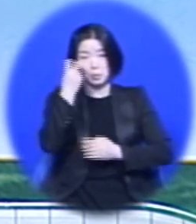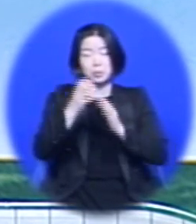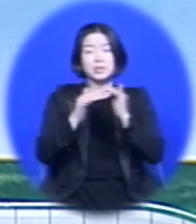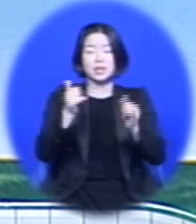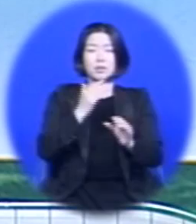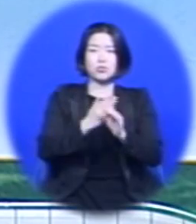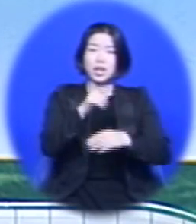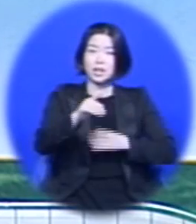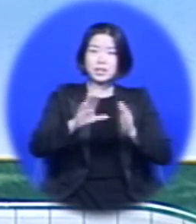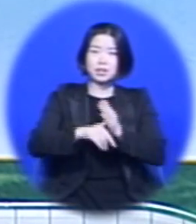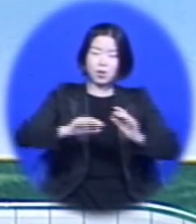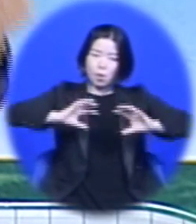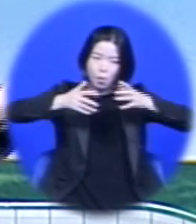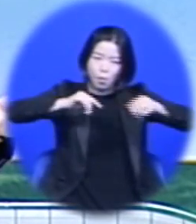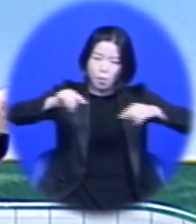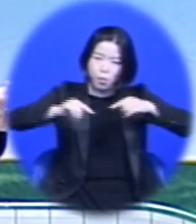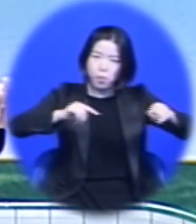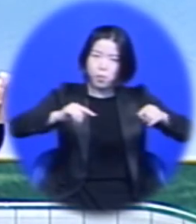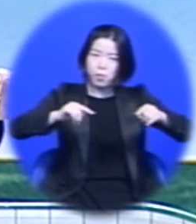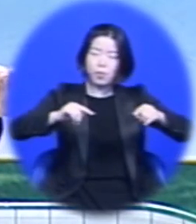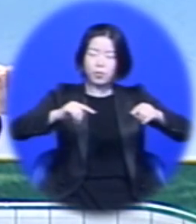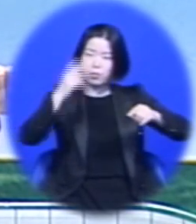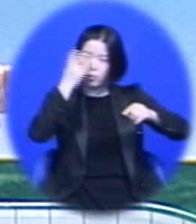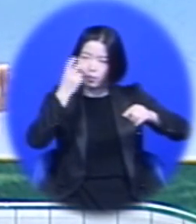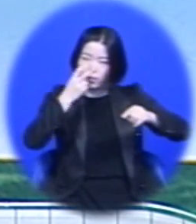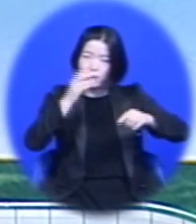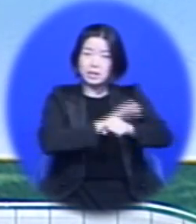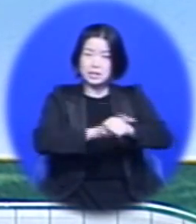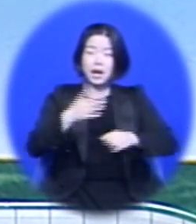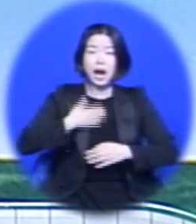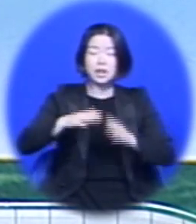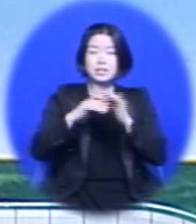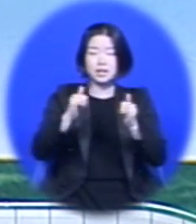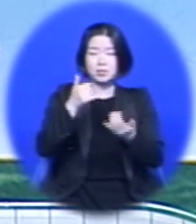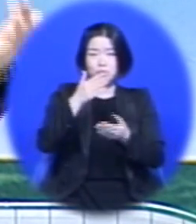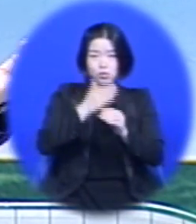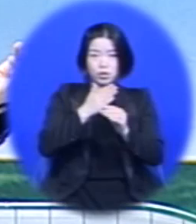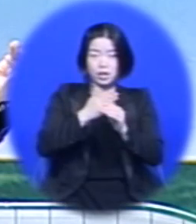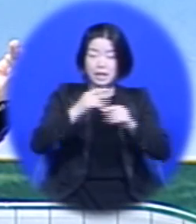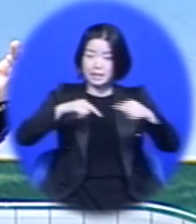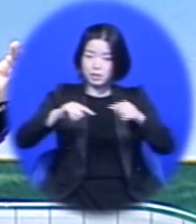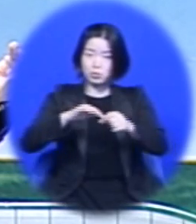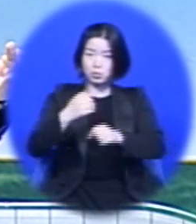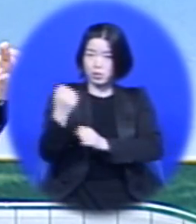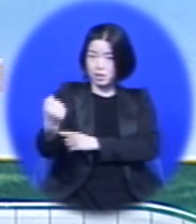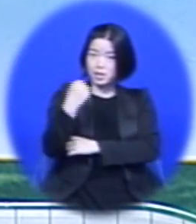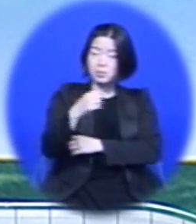정말 그때 당시 국제정세를 제대로 읽을 줄 아는 분들 중에, 그래도 뭔가 지도력이 있다고 생각하는 분들